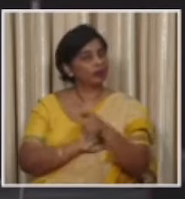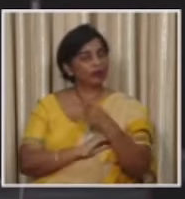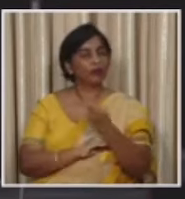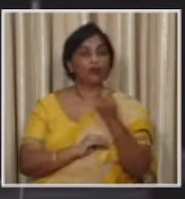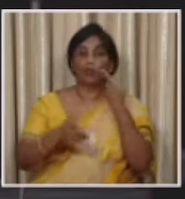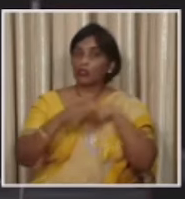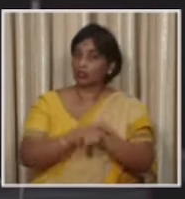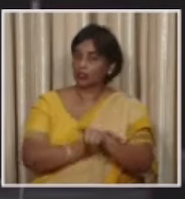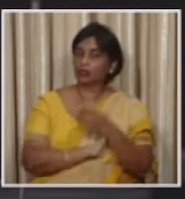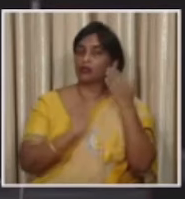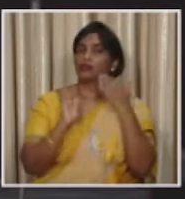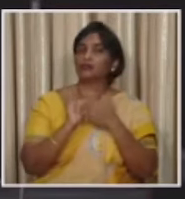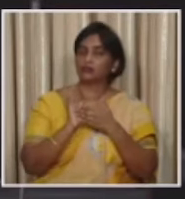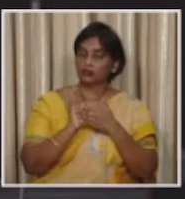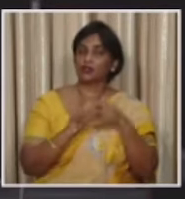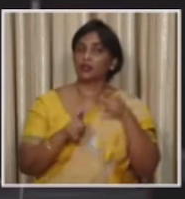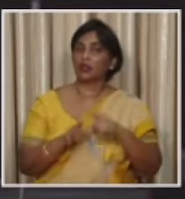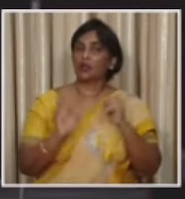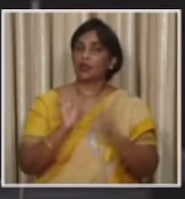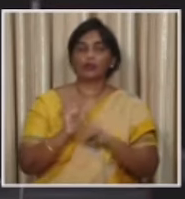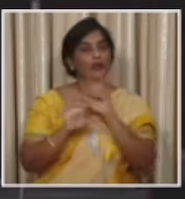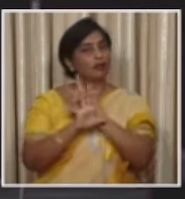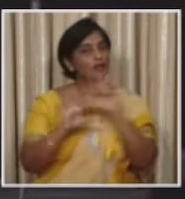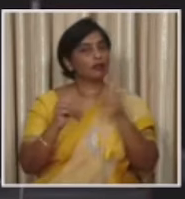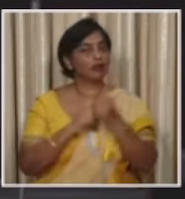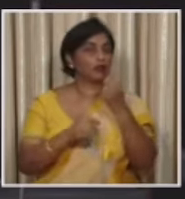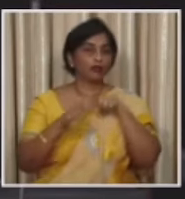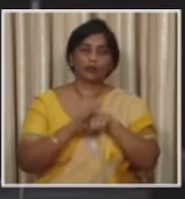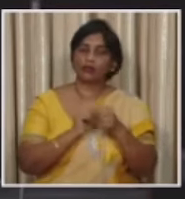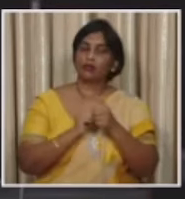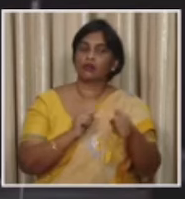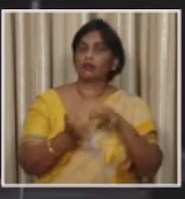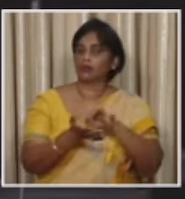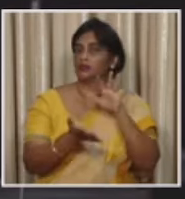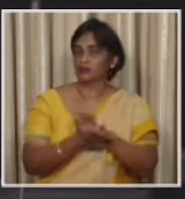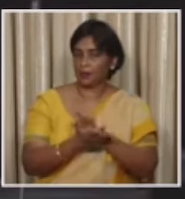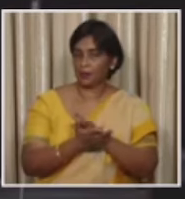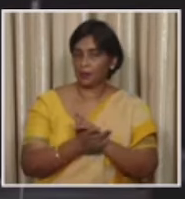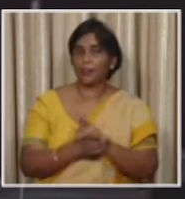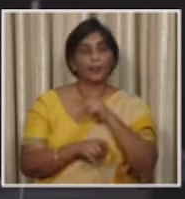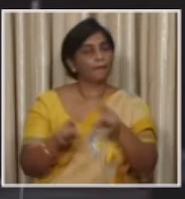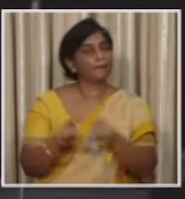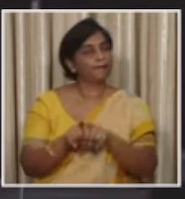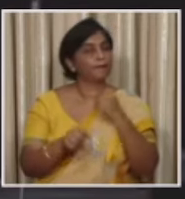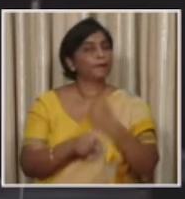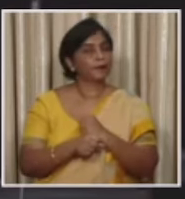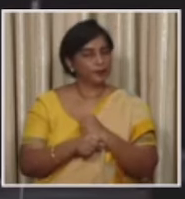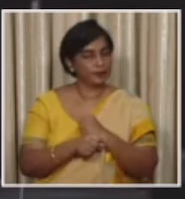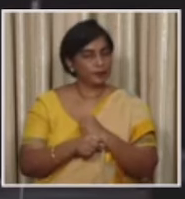මූල්‍ය අන්තර්ගත භාවය මේ ලක්ෂ 18ම මූල්‍ය අන්තර්ගත භාවයක් අපි ඇති කරලා තියෙනවා. ඊට අමතරව රජය